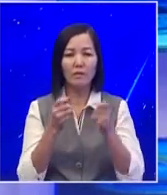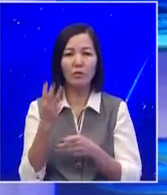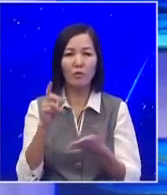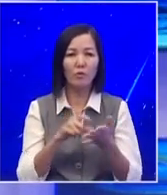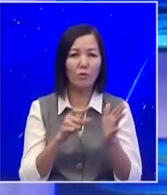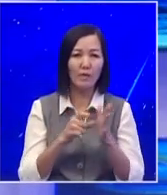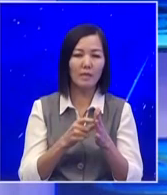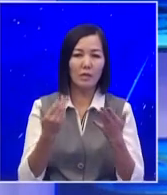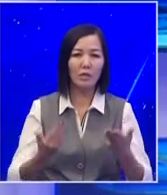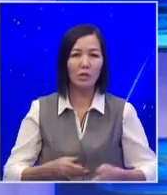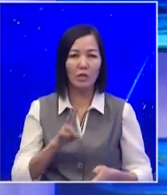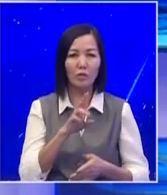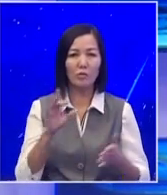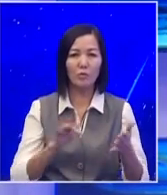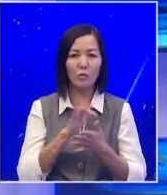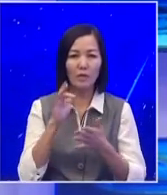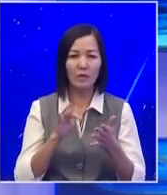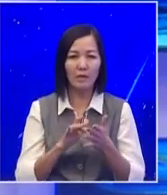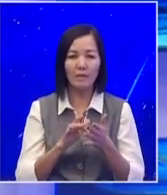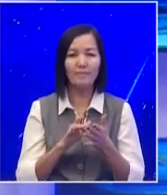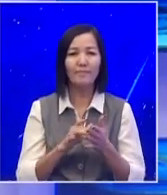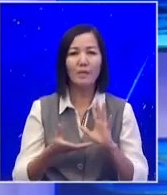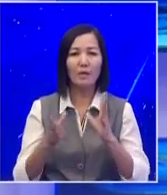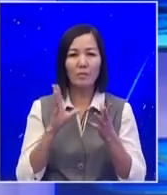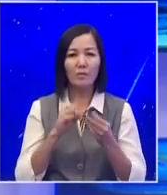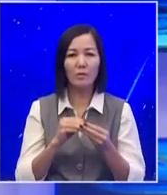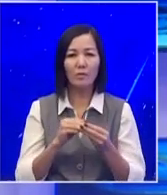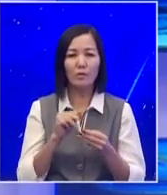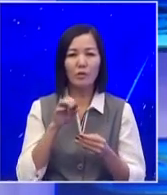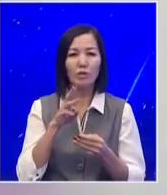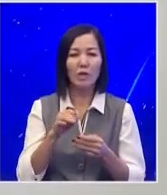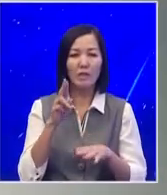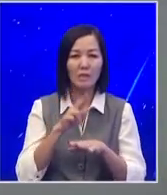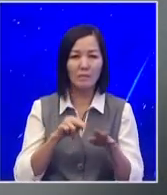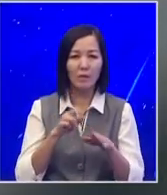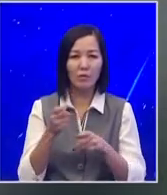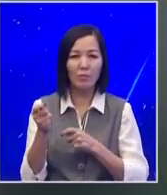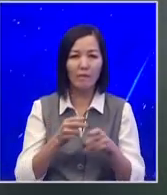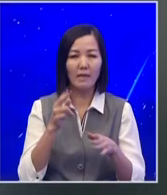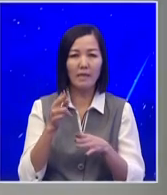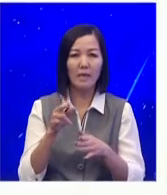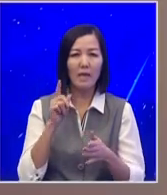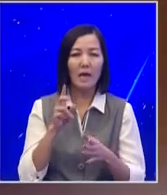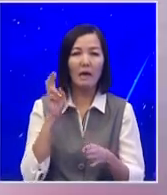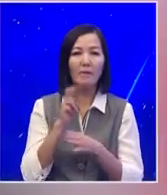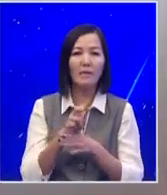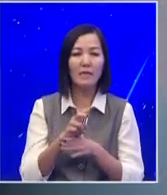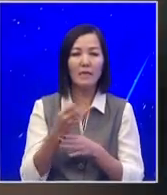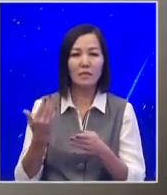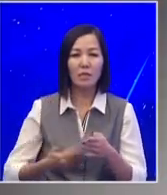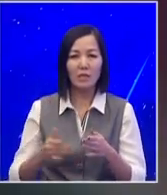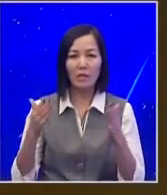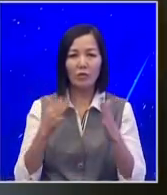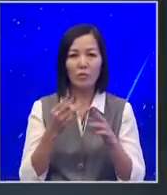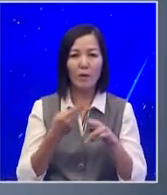трехкомнатной квартиры жителя Нур-Султана. В общедомовой чат к участковому инспектору управления полиции обратились жители